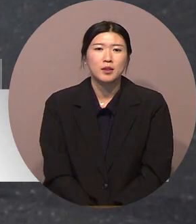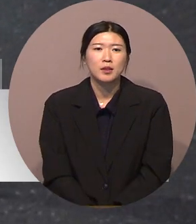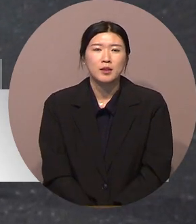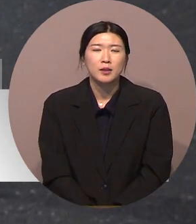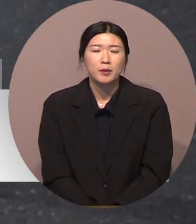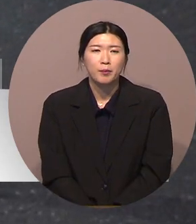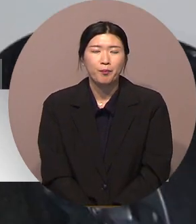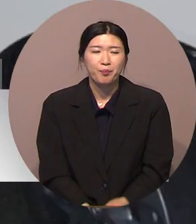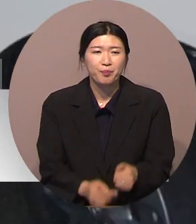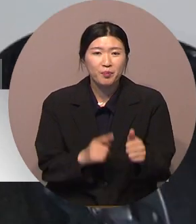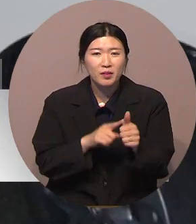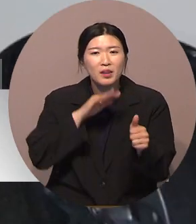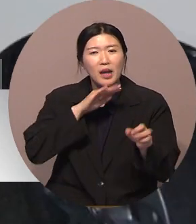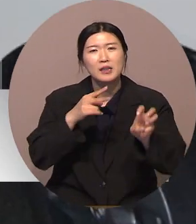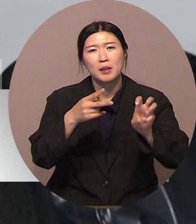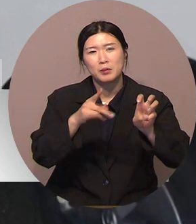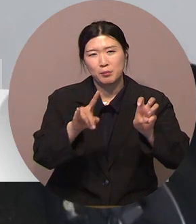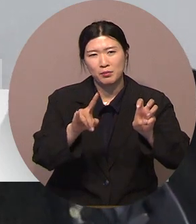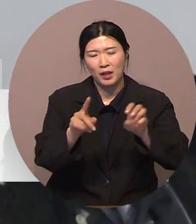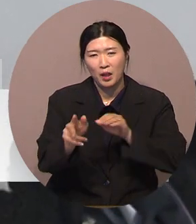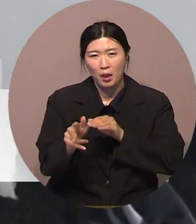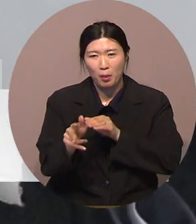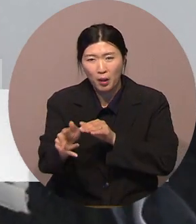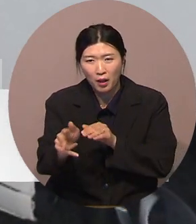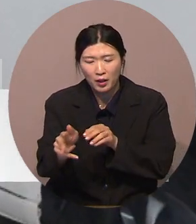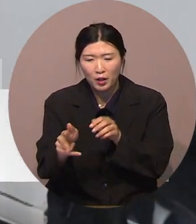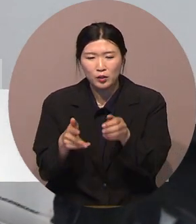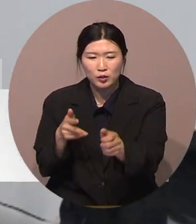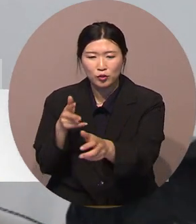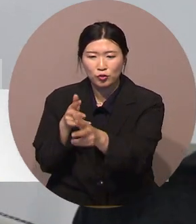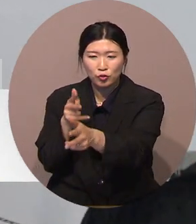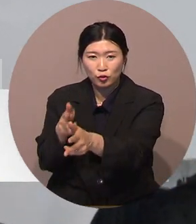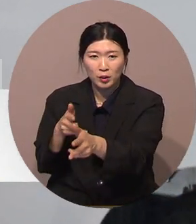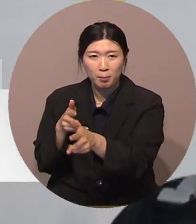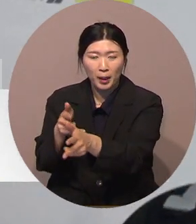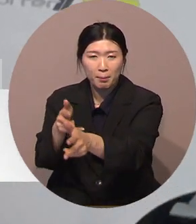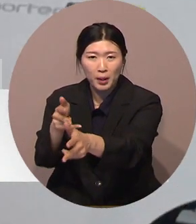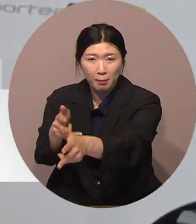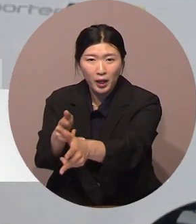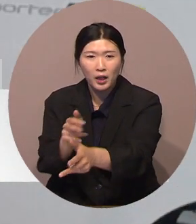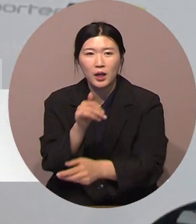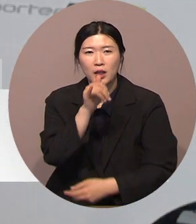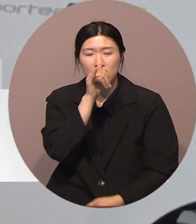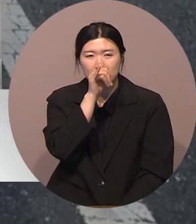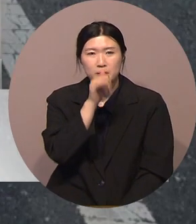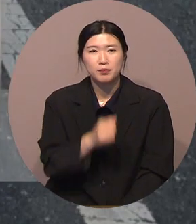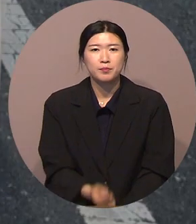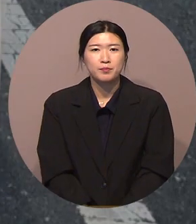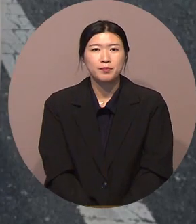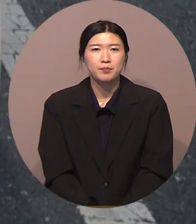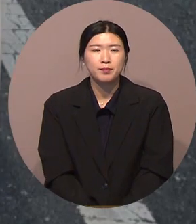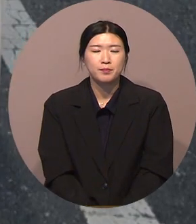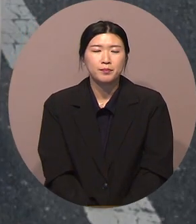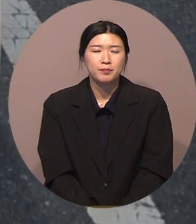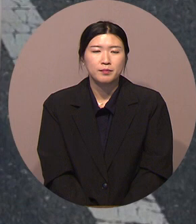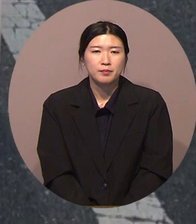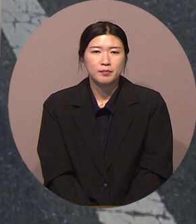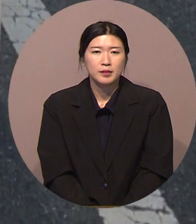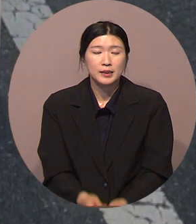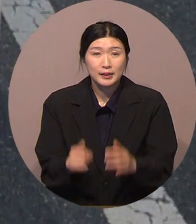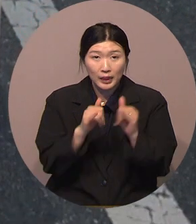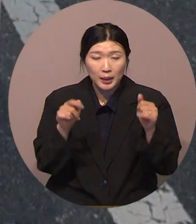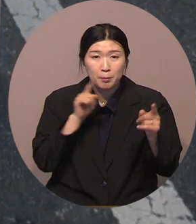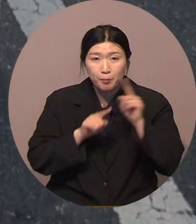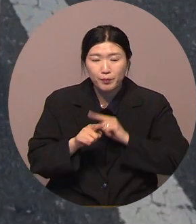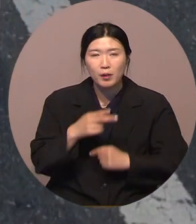들이받았습니다이 사고로 화물차가 앞으로 밀리면서 주차되어 있던 SV 11통 화물차가 일부 파손됐으며 임명